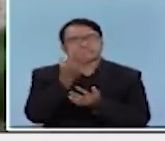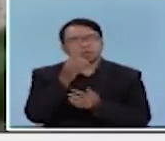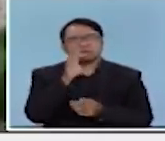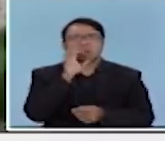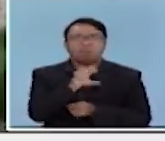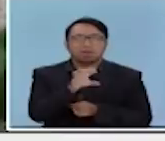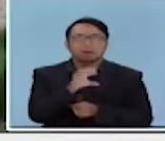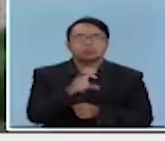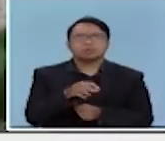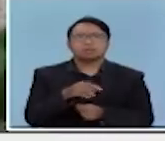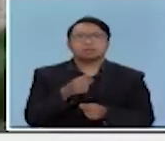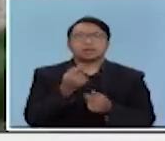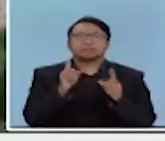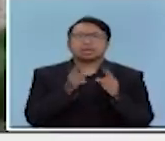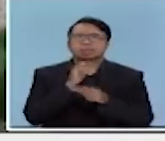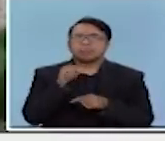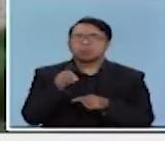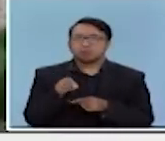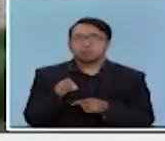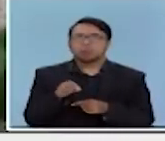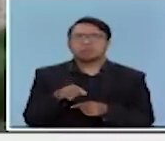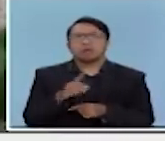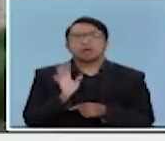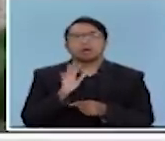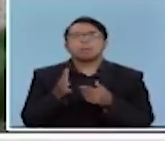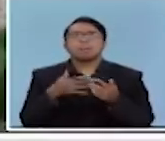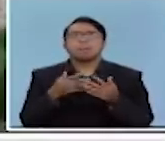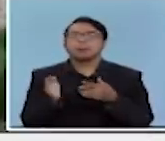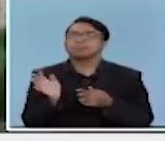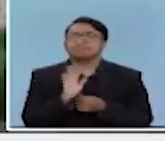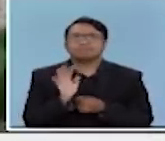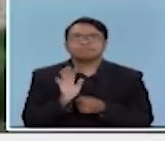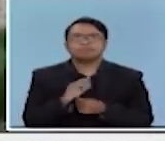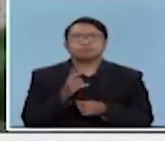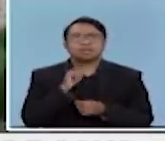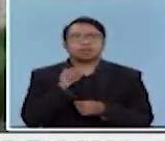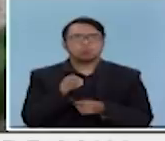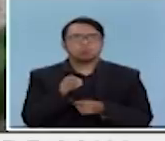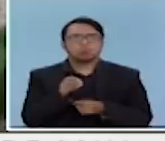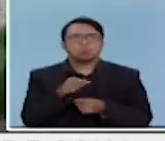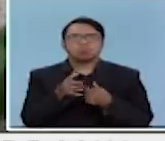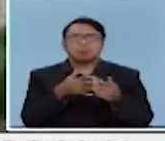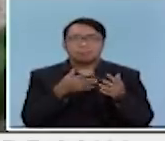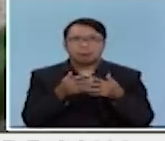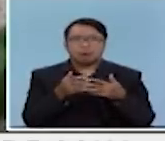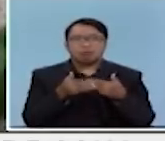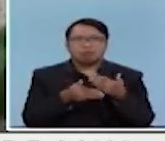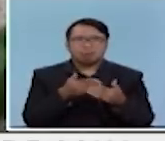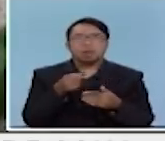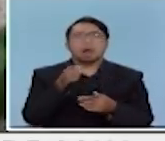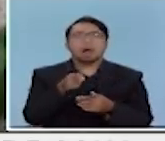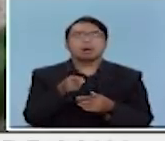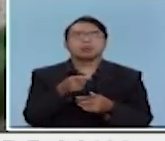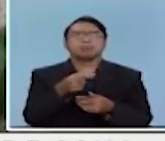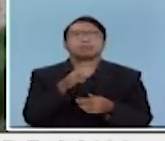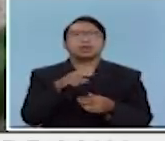iseng ini tidak bisa ditolerir. Nah, itu mungkin akan semakin memperkuat dan rasanya perlu pendidikan masyarakat